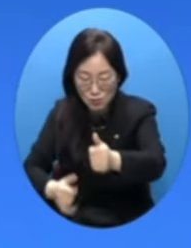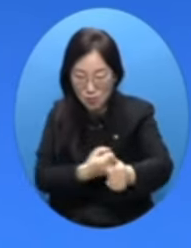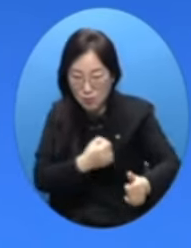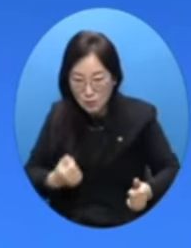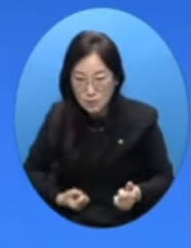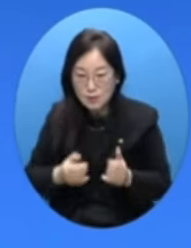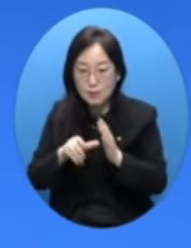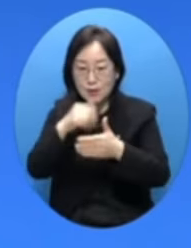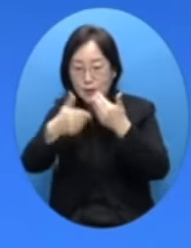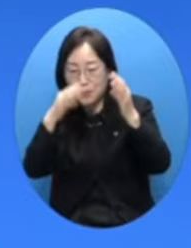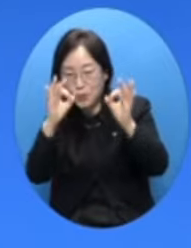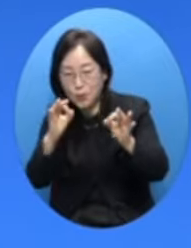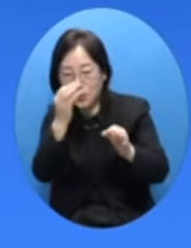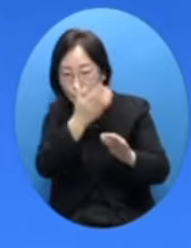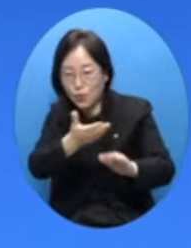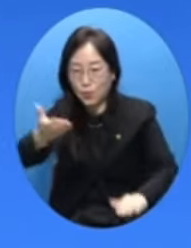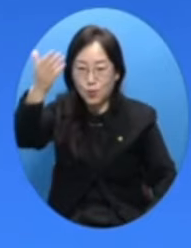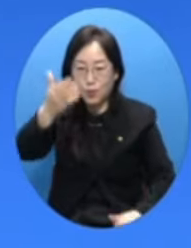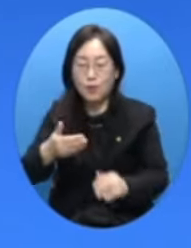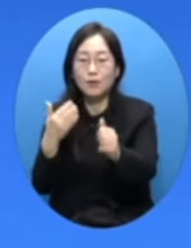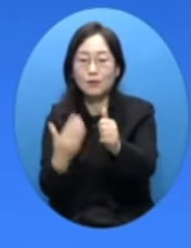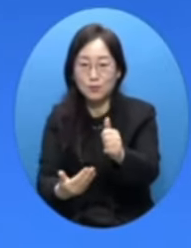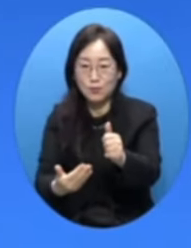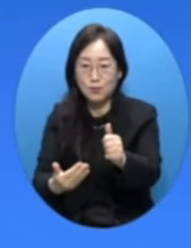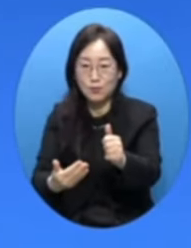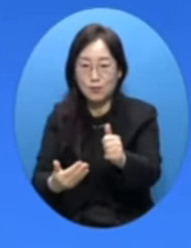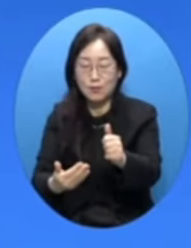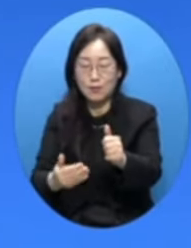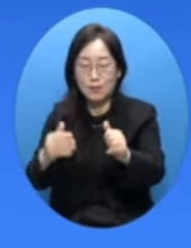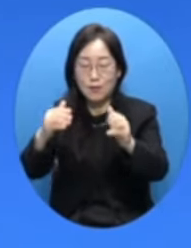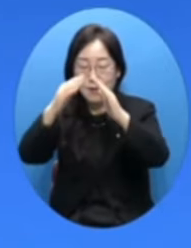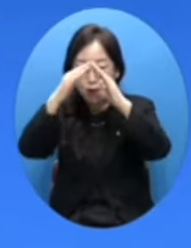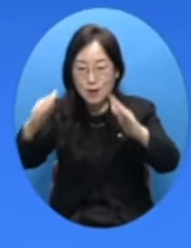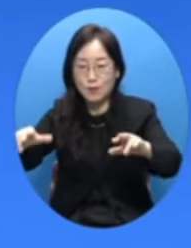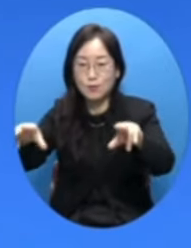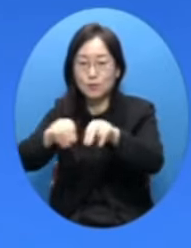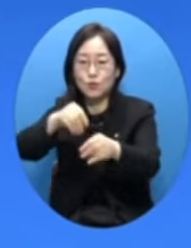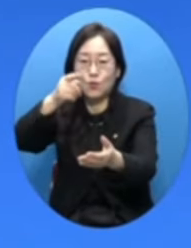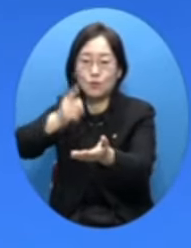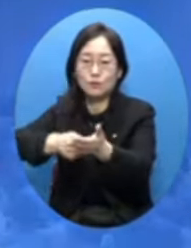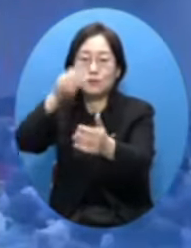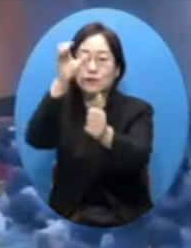하나님께서 그를 높여서 하루아침에